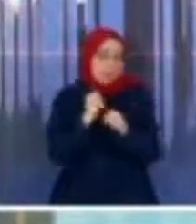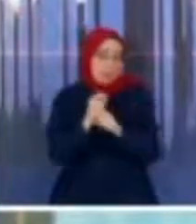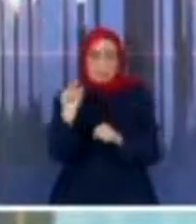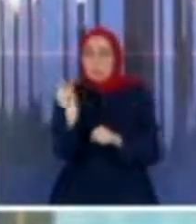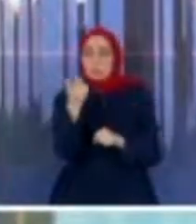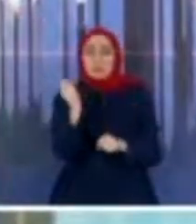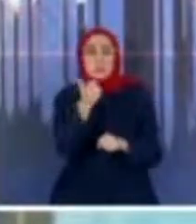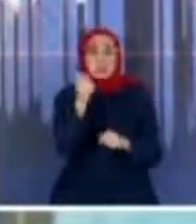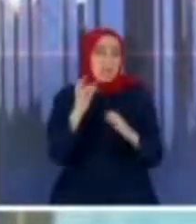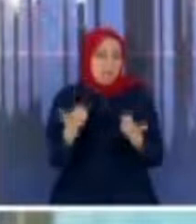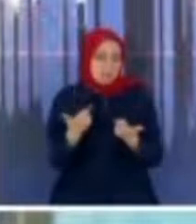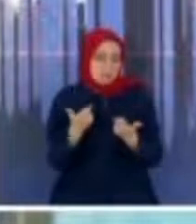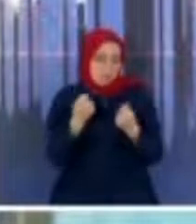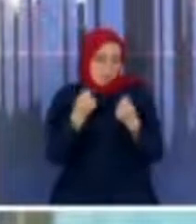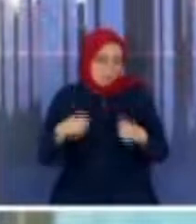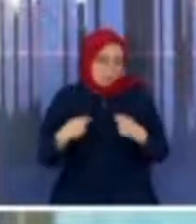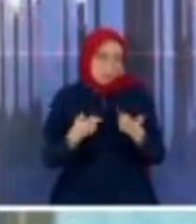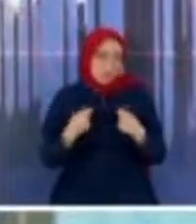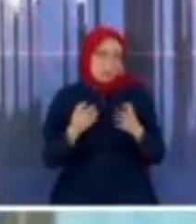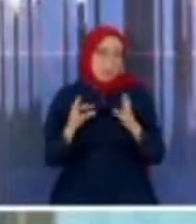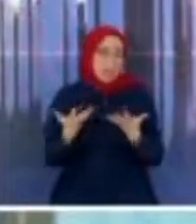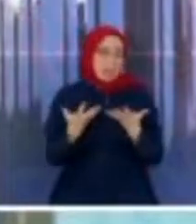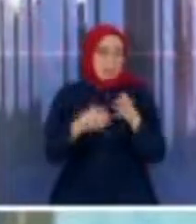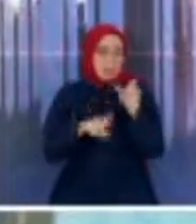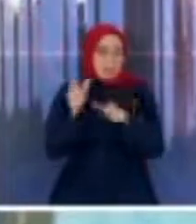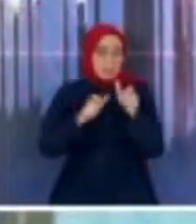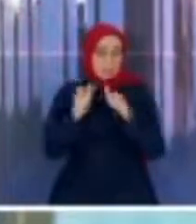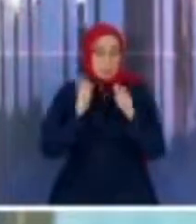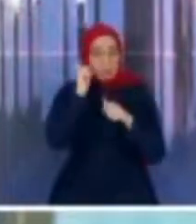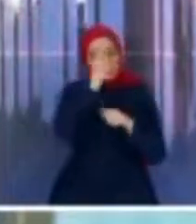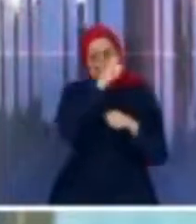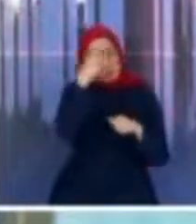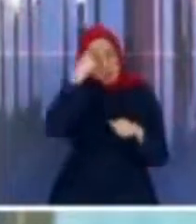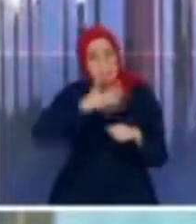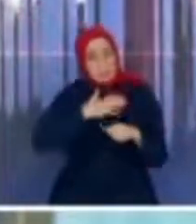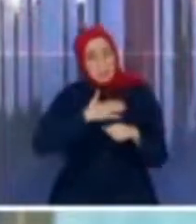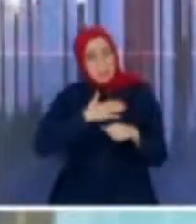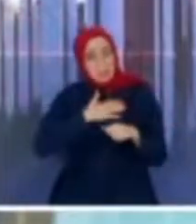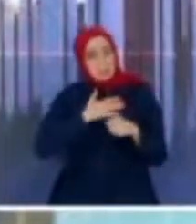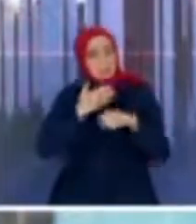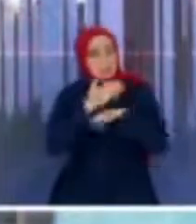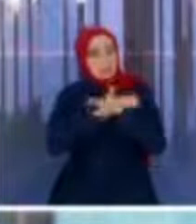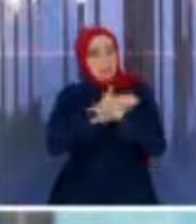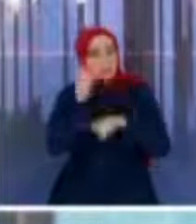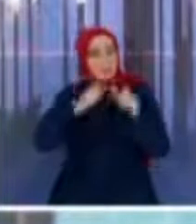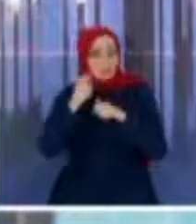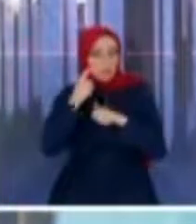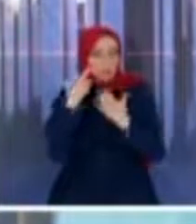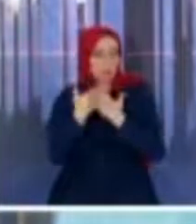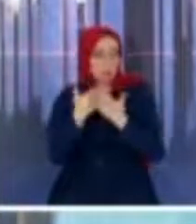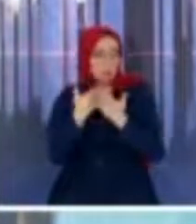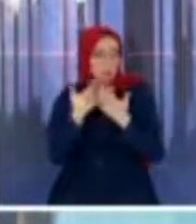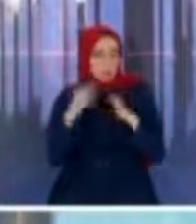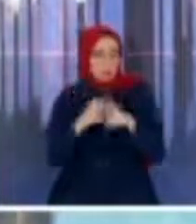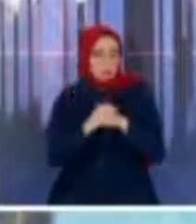هذا هو سؤالي، خاطر اليوم الصعيب انا حسب رايي الصعيب صار كيما كان المثال اللي شفناه قبيلي. اليوم باش تمشي لاي